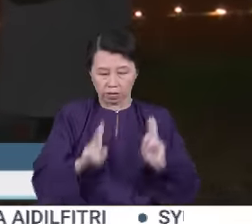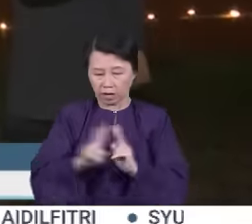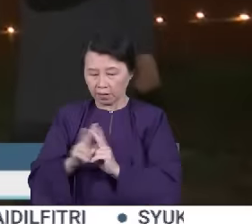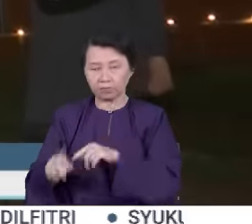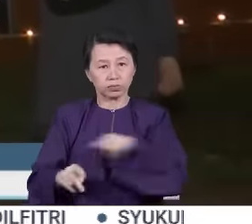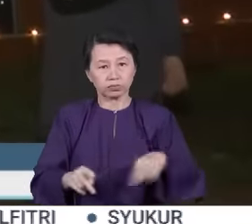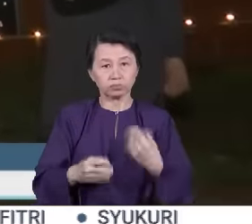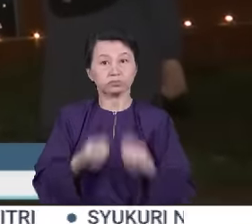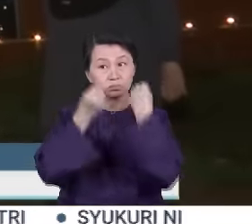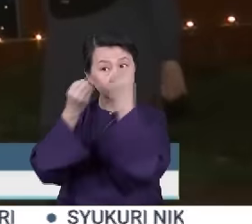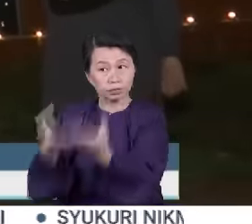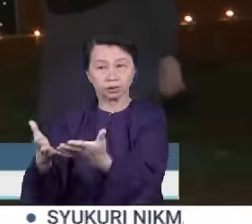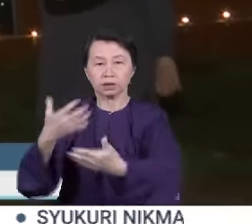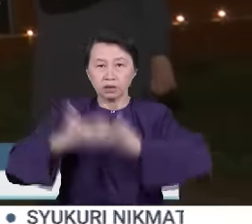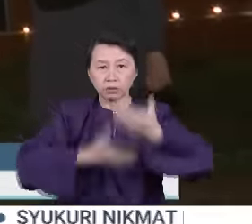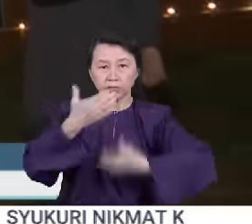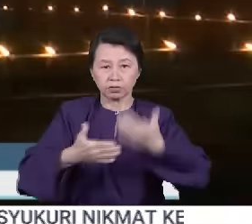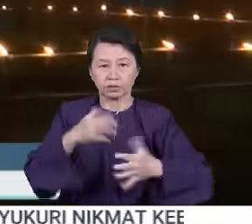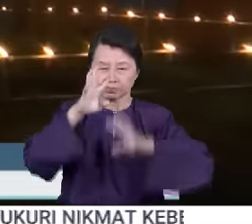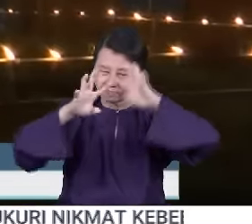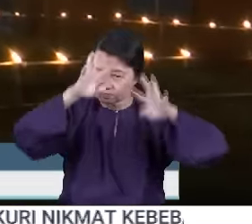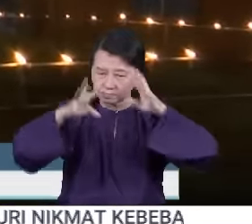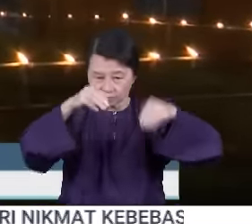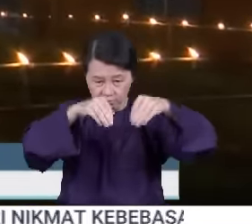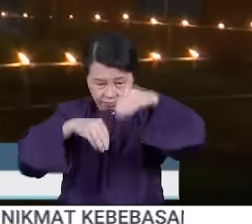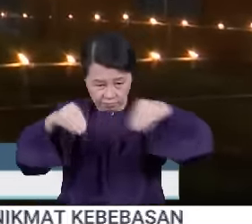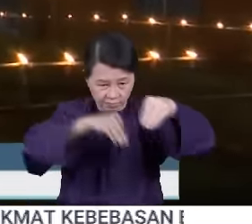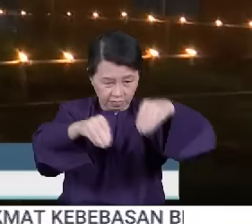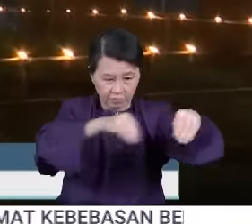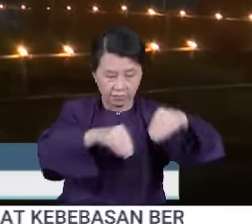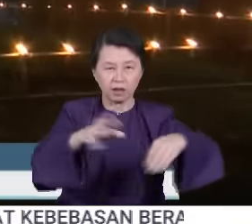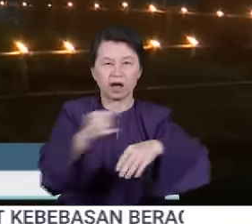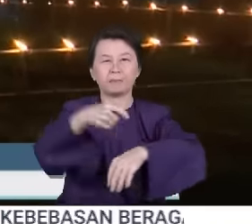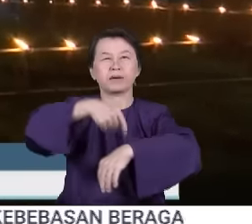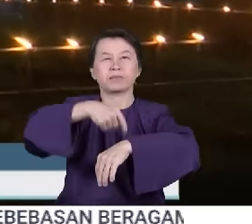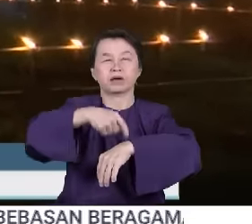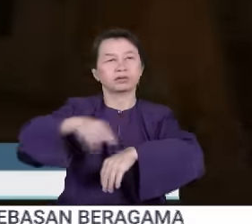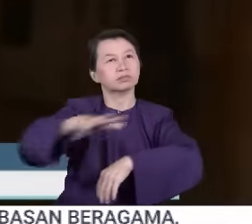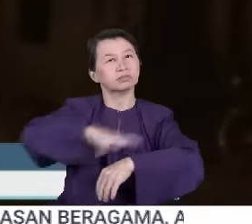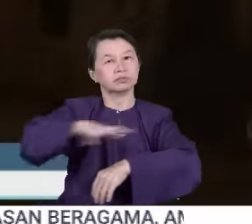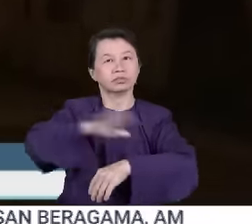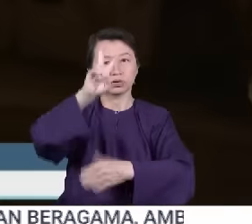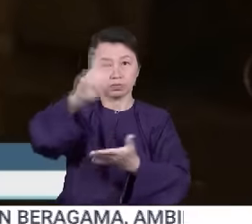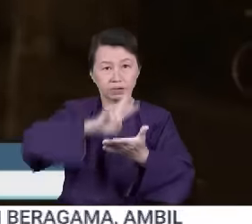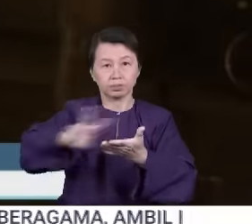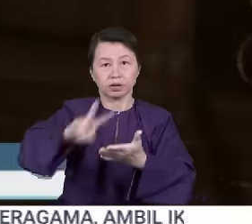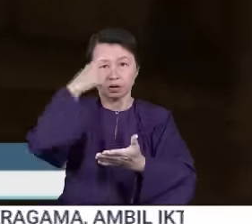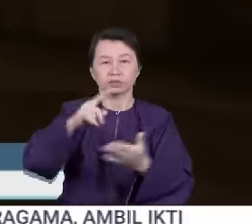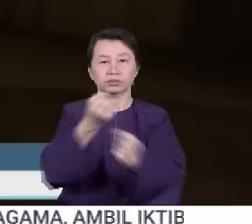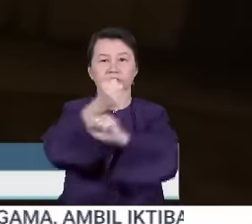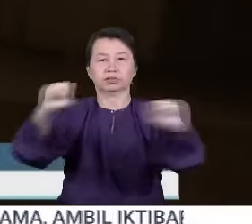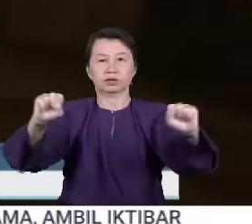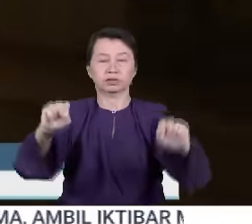ditemui memberitahu bahawa proses menghasilkan susunan pelita ini memakan masa sekurang-kurangnya 2 minggu untuk